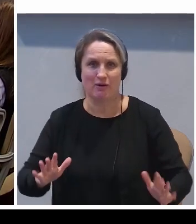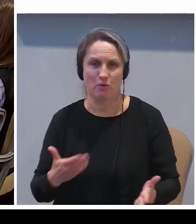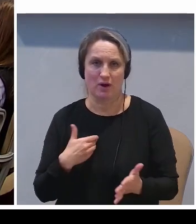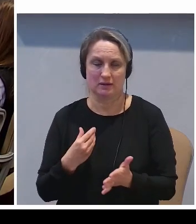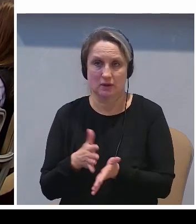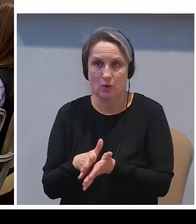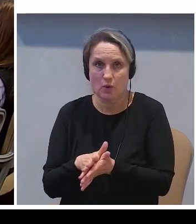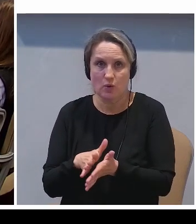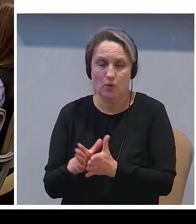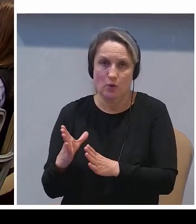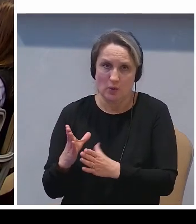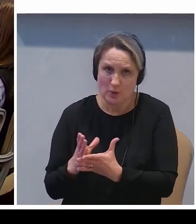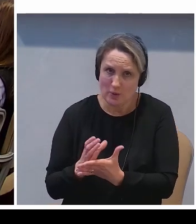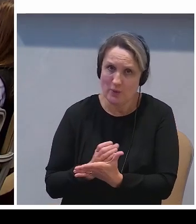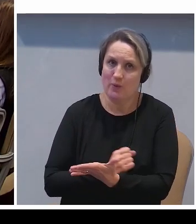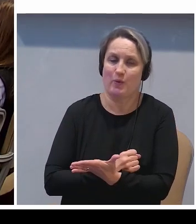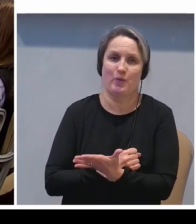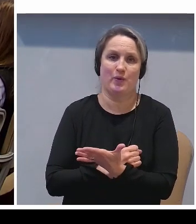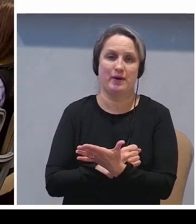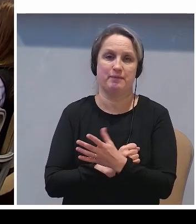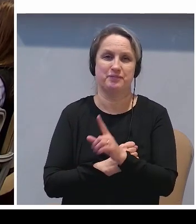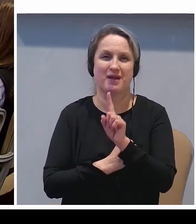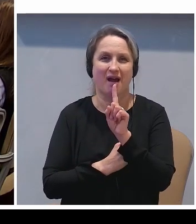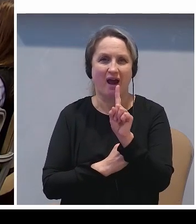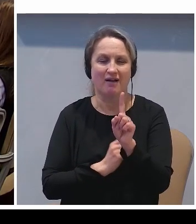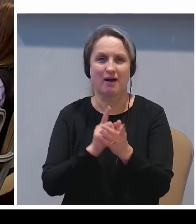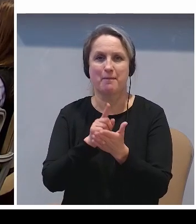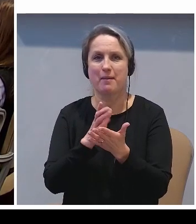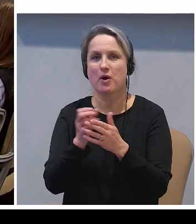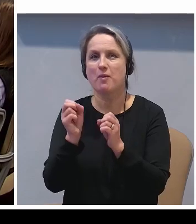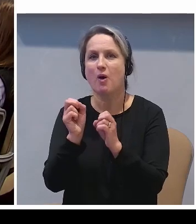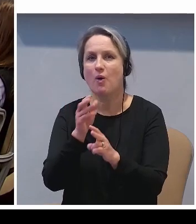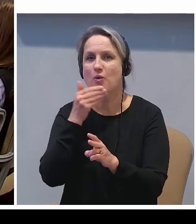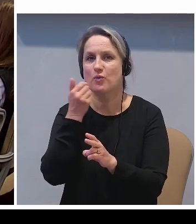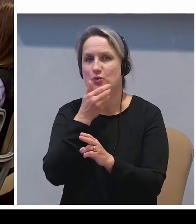kuluga. Samas peame silmas pidama ka seda, et tegu peab olema ohutu teraapiaga.